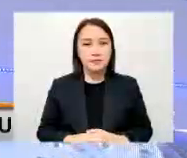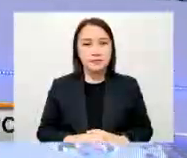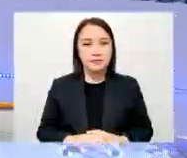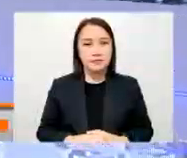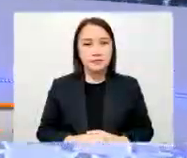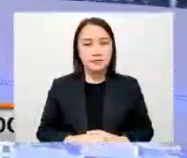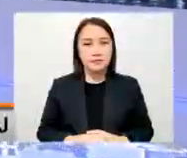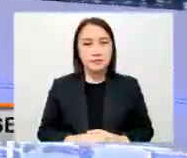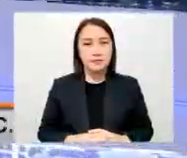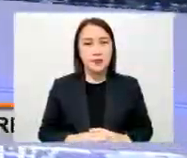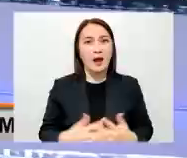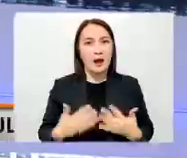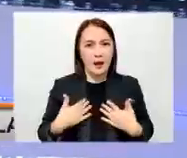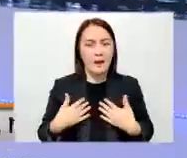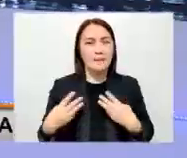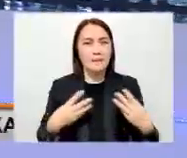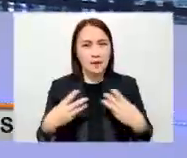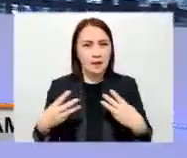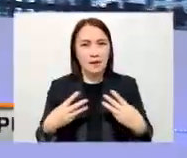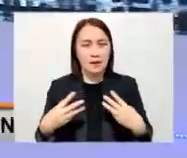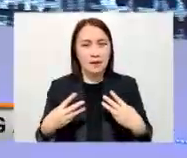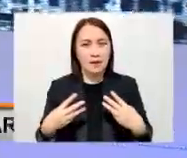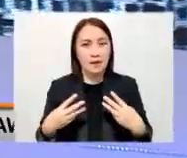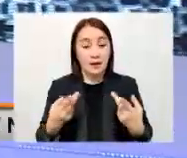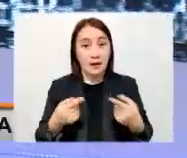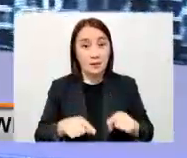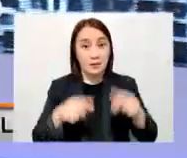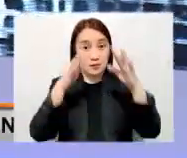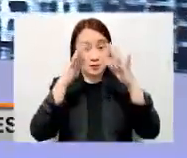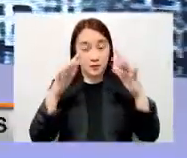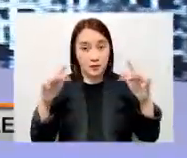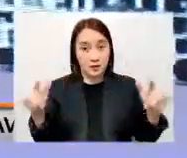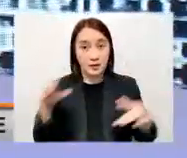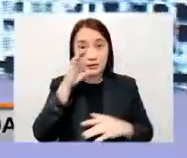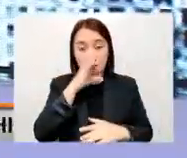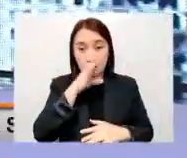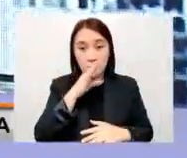Nauwi sa Rambulan ang piyesta sa Tabuelan, Cebu. Ang itinuturong punot dulo ng gulo,